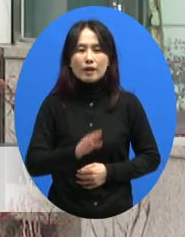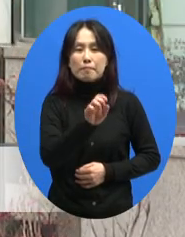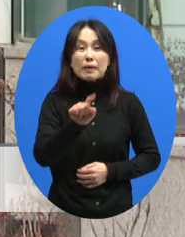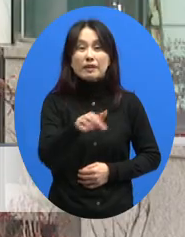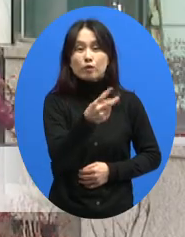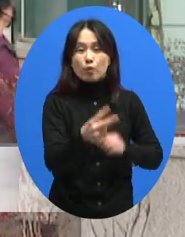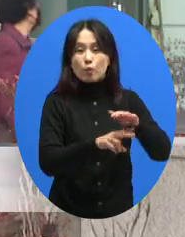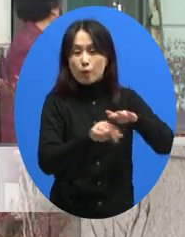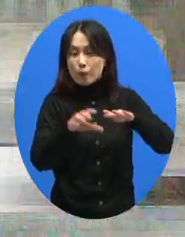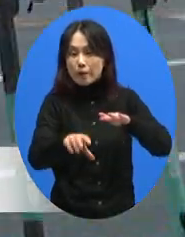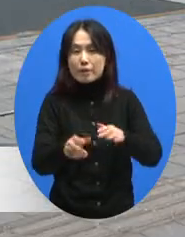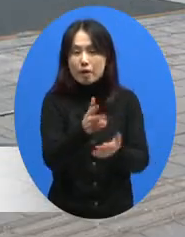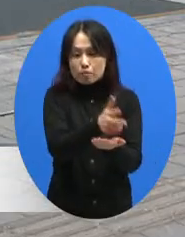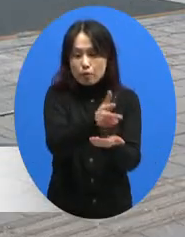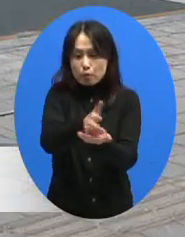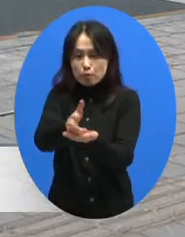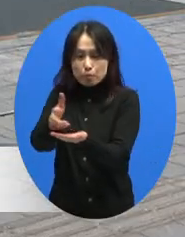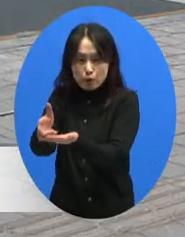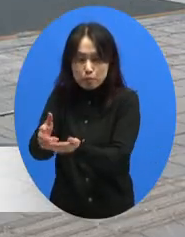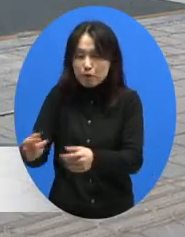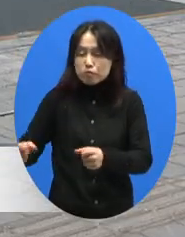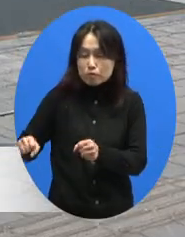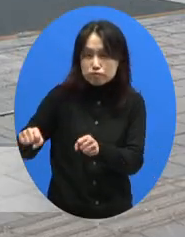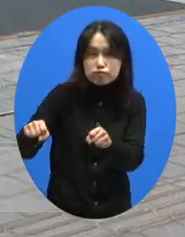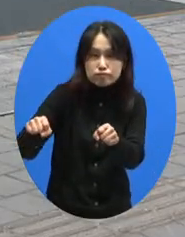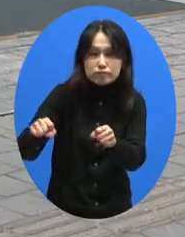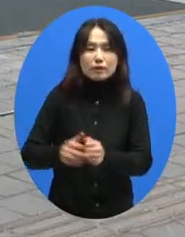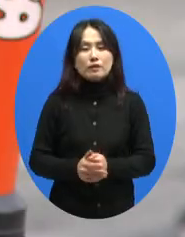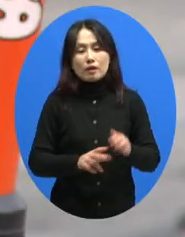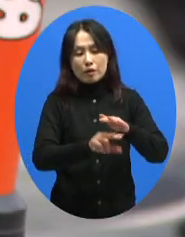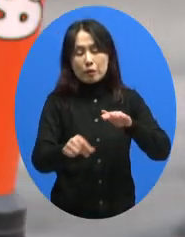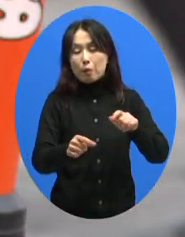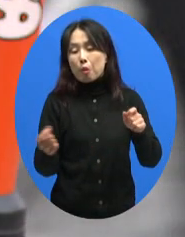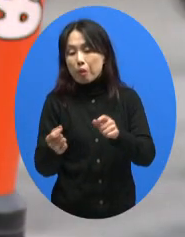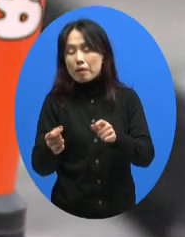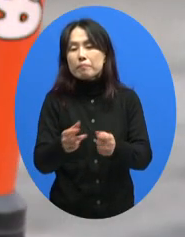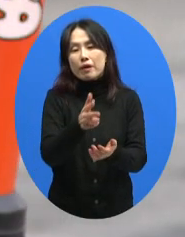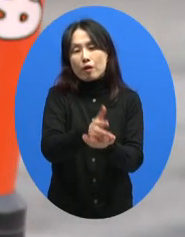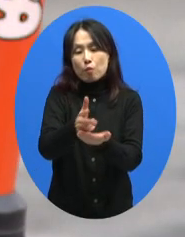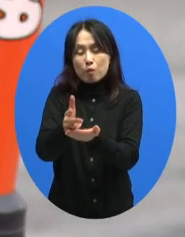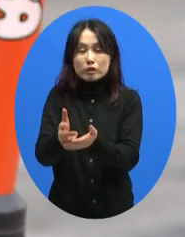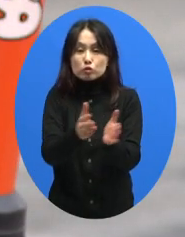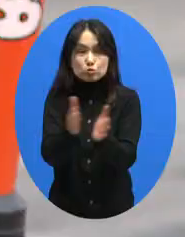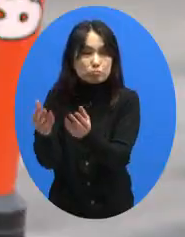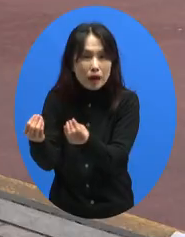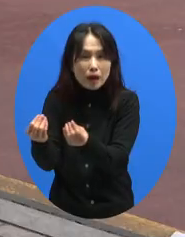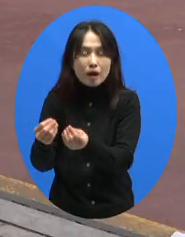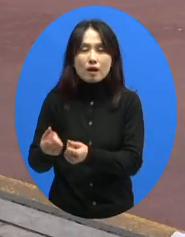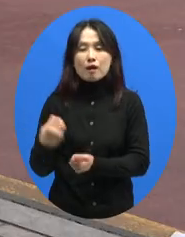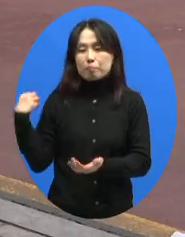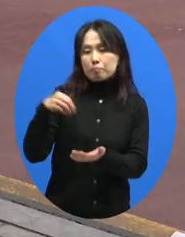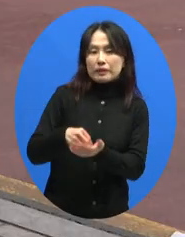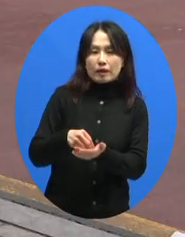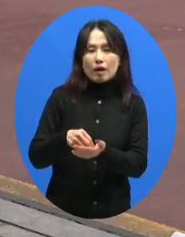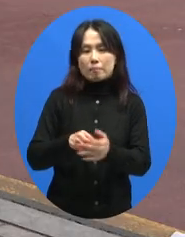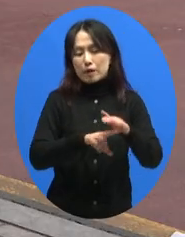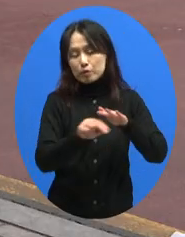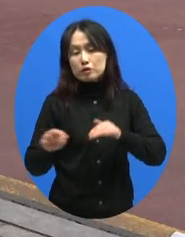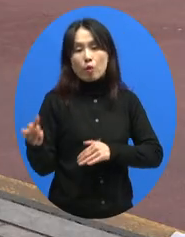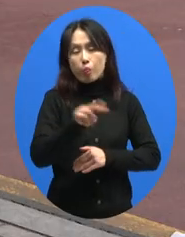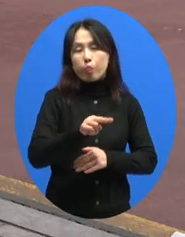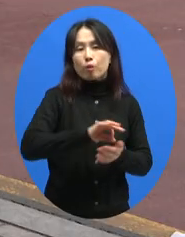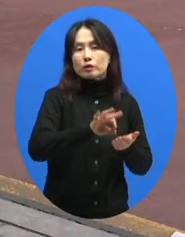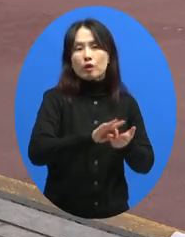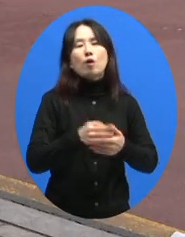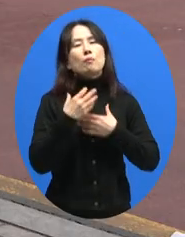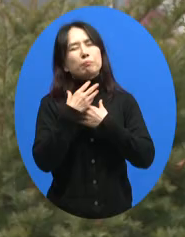판교역 앞 가지런히 주차돼 있는 공유 킥보드. 역 바로 앞에 주차 공간을 마련하니 타고 온 뒤 반납하고 대중교통을 이용하기에